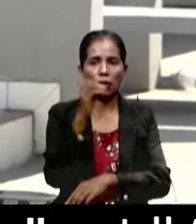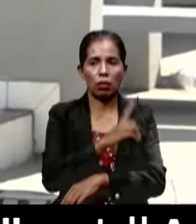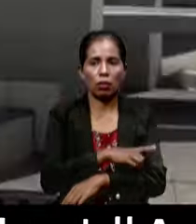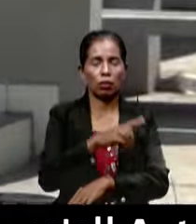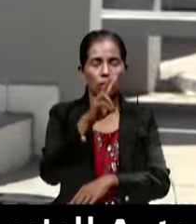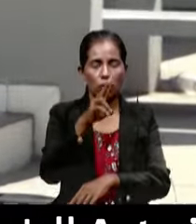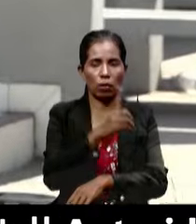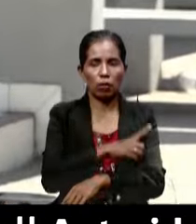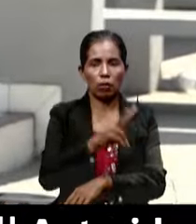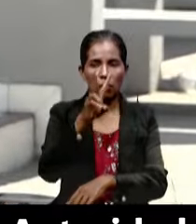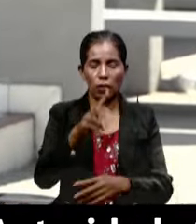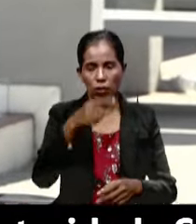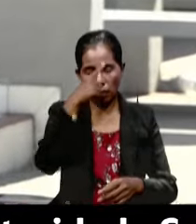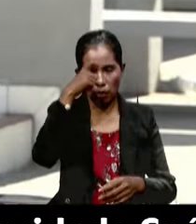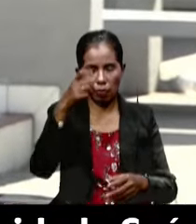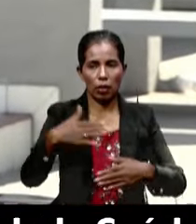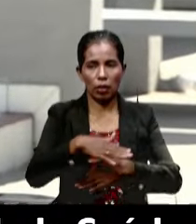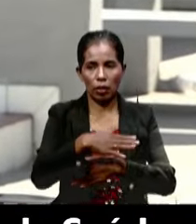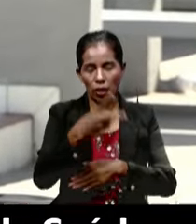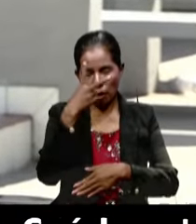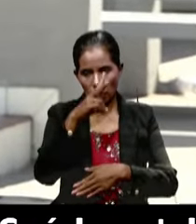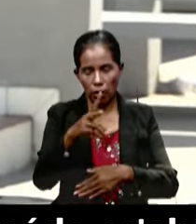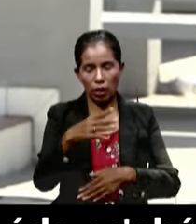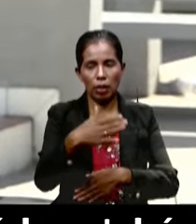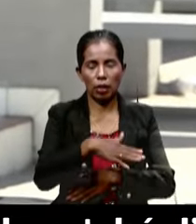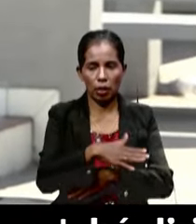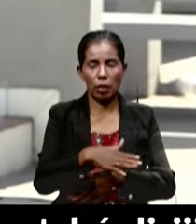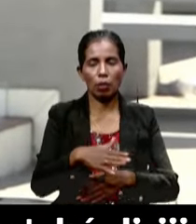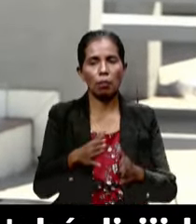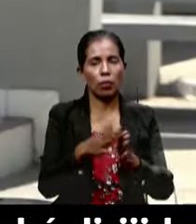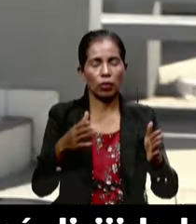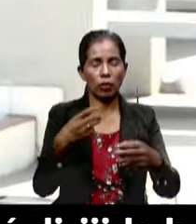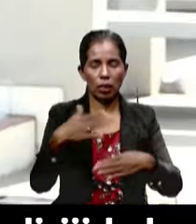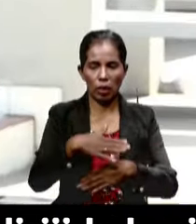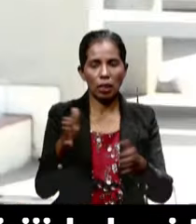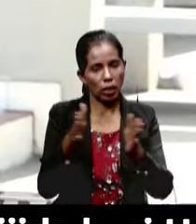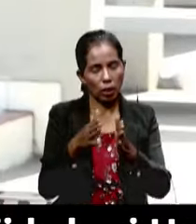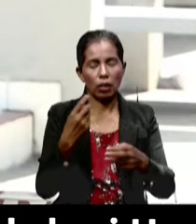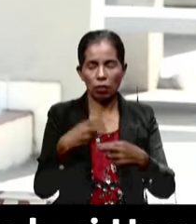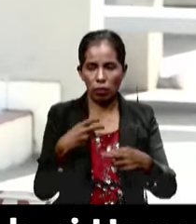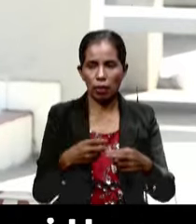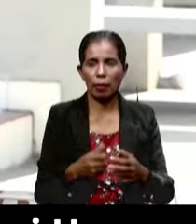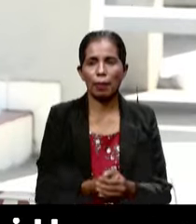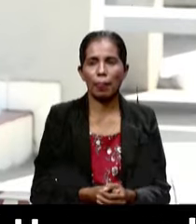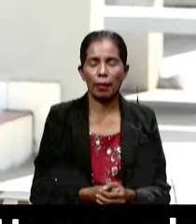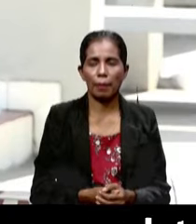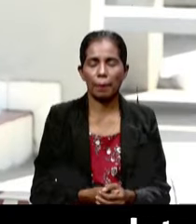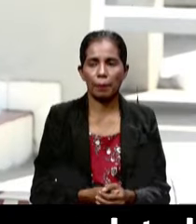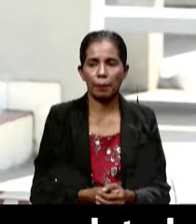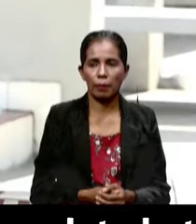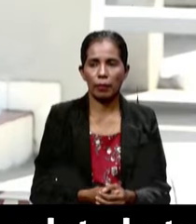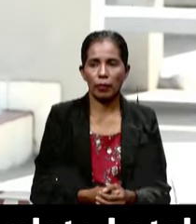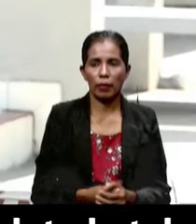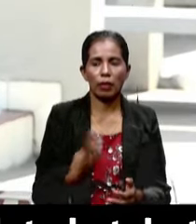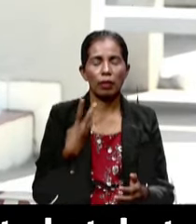tolu dekora. Tambah ikan hari bah ikan ikan bot dia ikan kikua ngaras. La fulling pasensia tinggi han